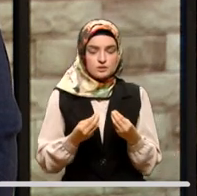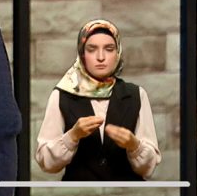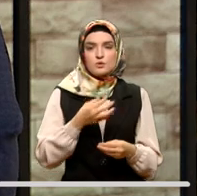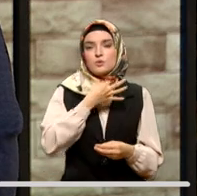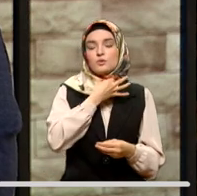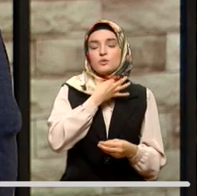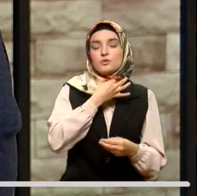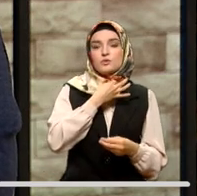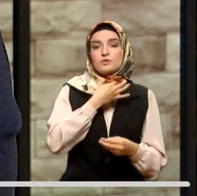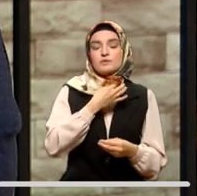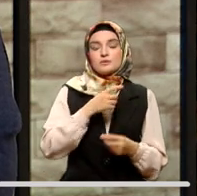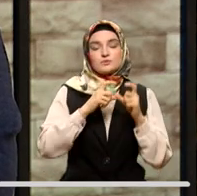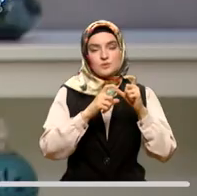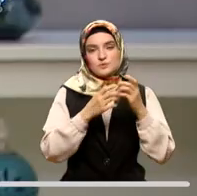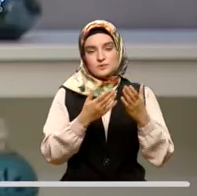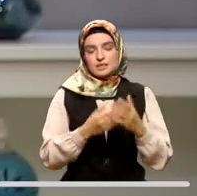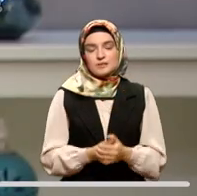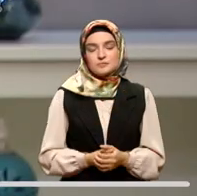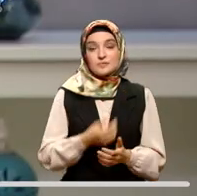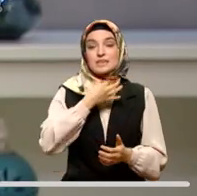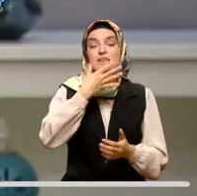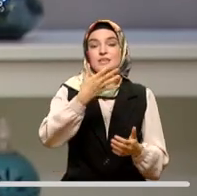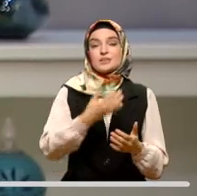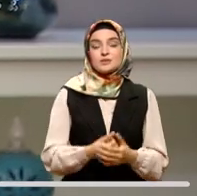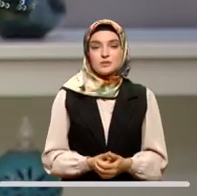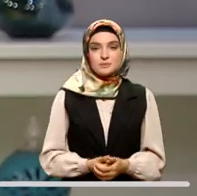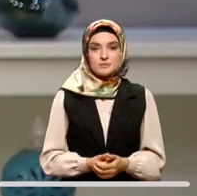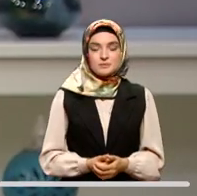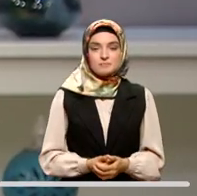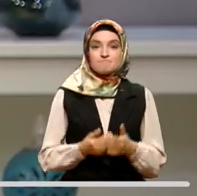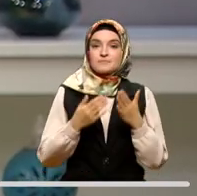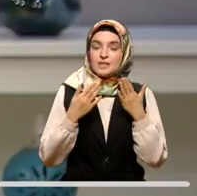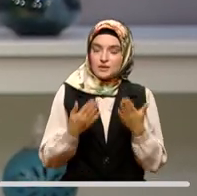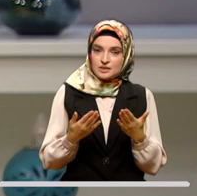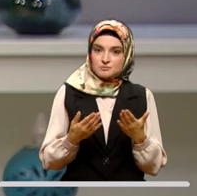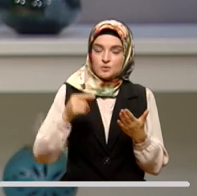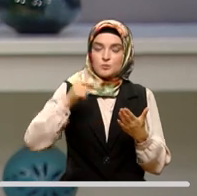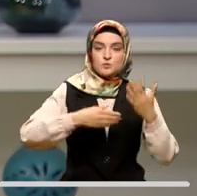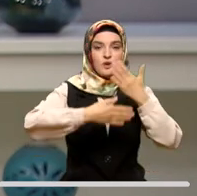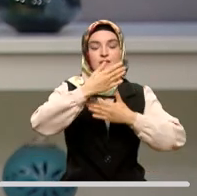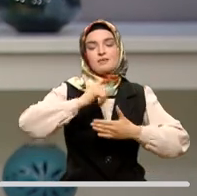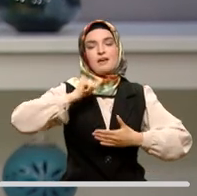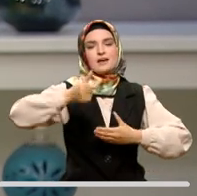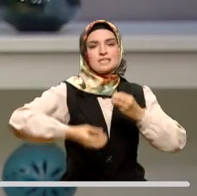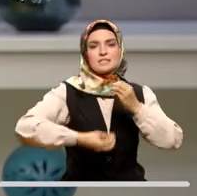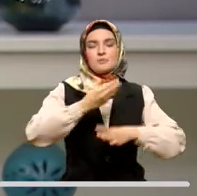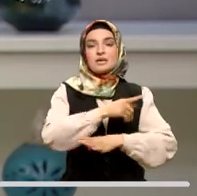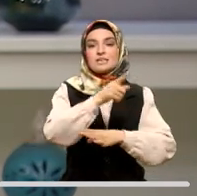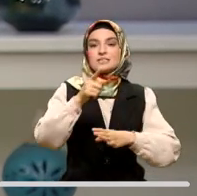lütfen derdine düşüversinler. Peki Sedide Hocam, çok teşekkür ediyorum. Evet efendim, bu ekranda her sabah sizlerle